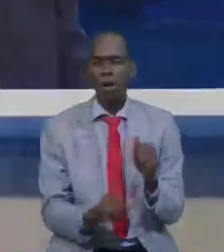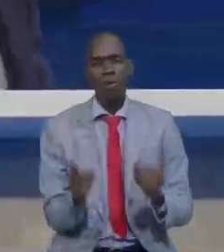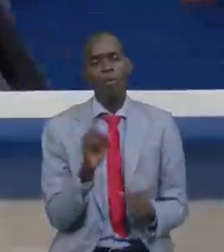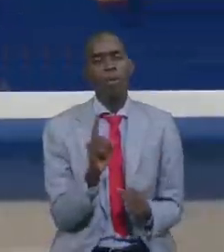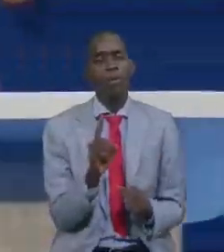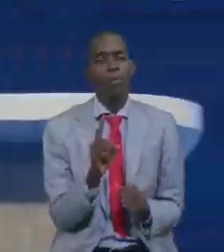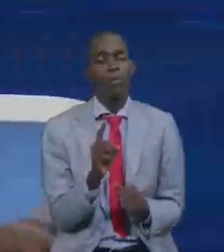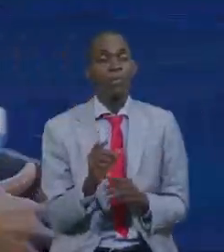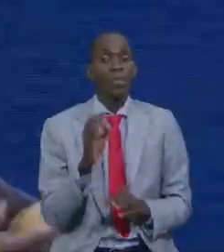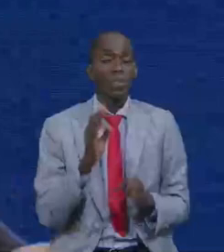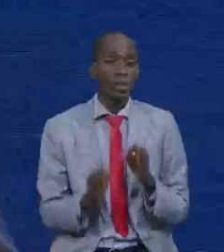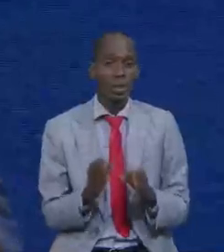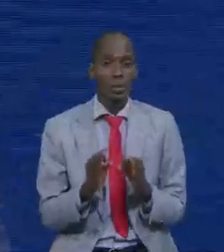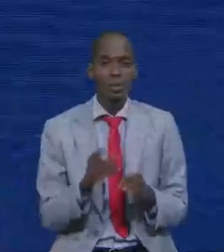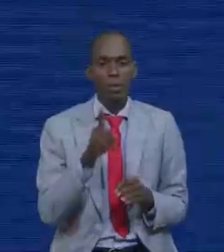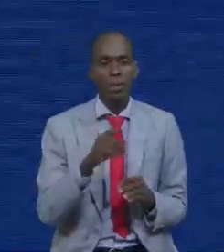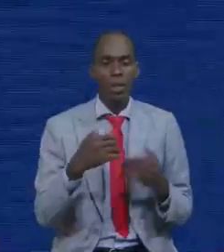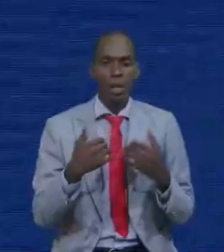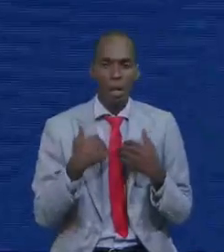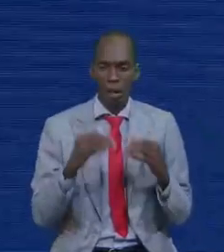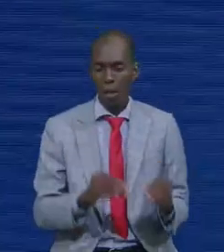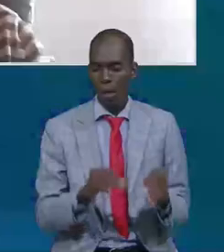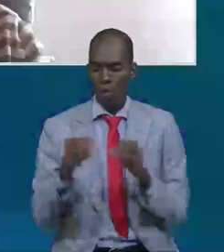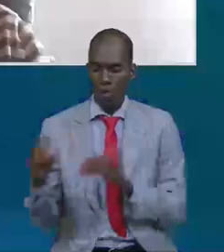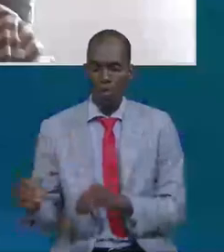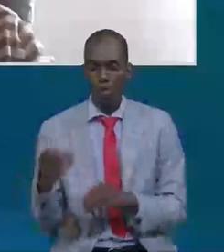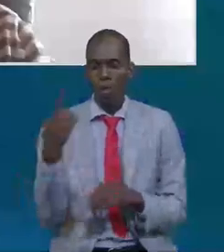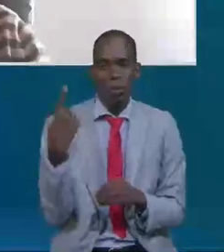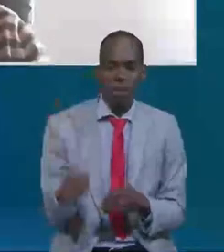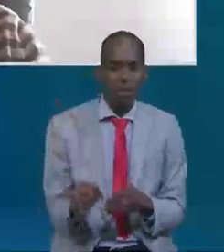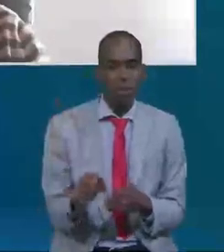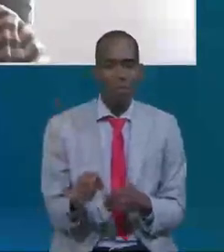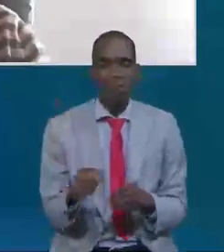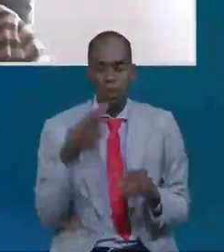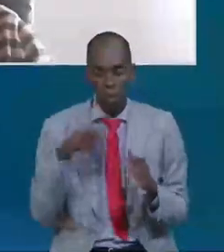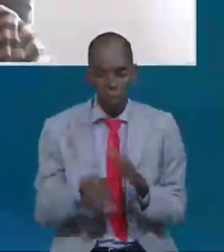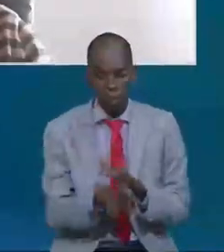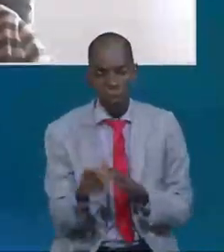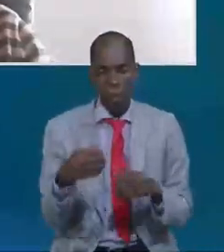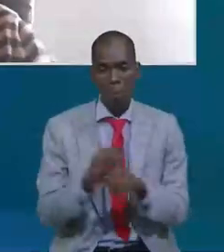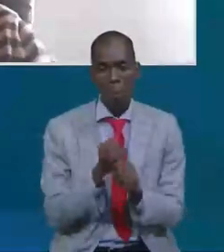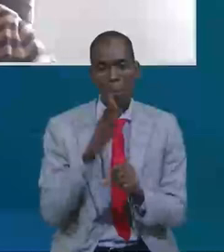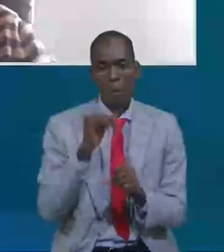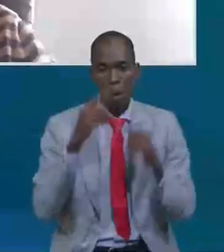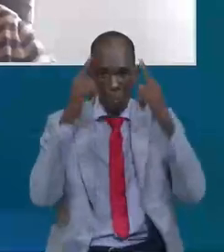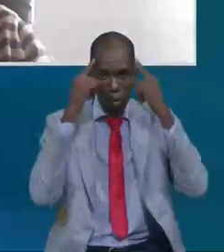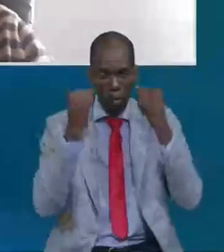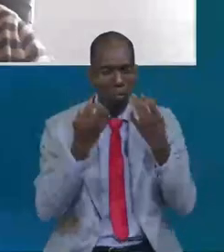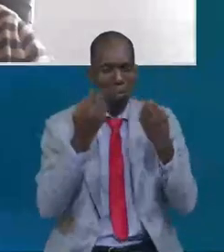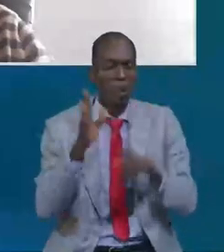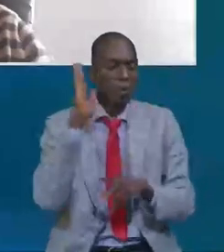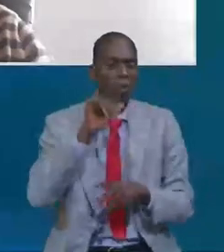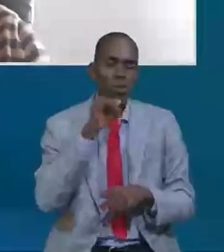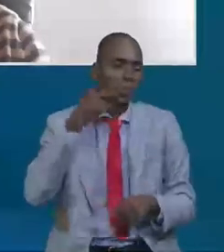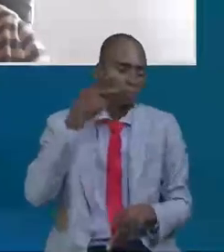avait placé le serpent des reins par terre, beaucoup ne verront pas. S'il avait mis